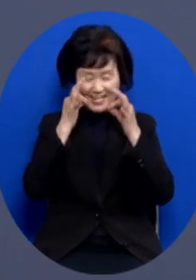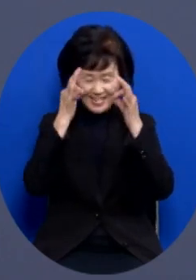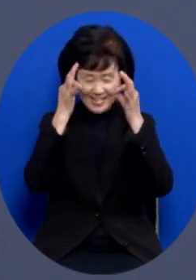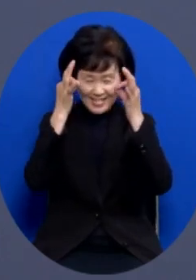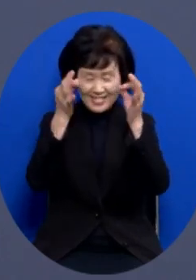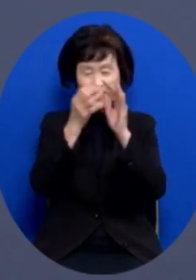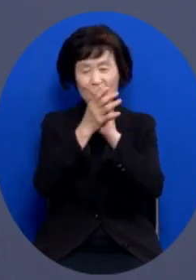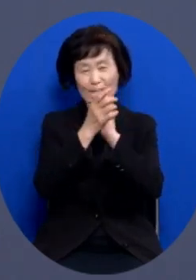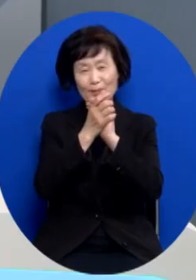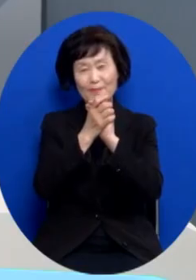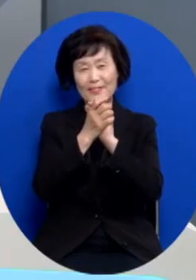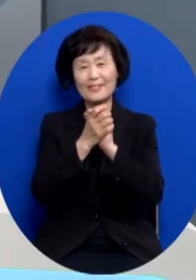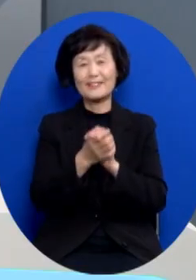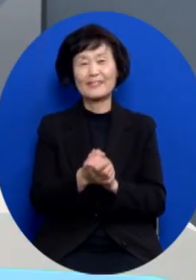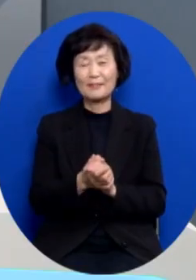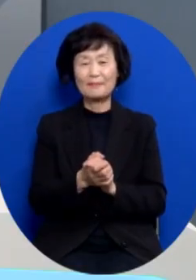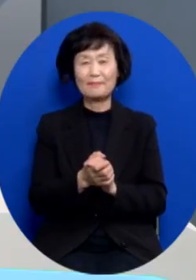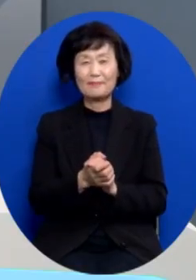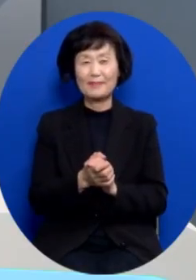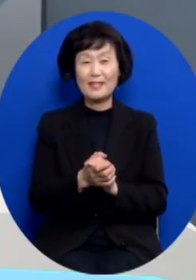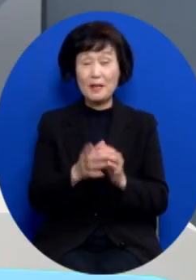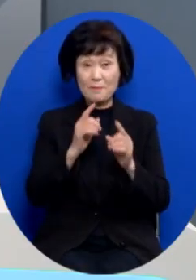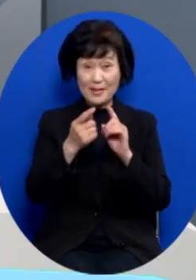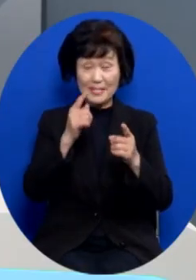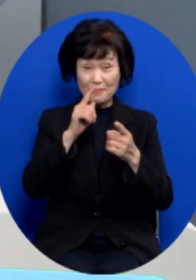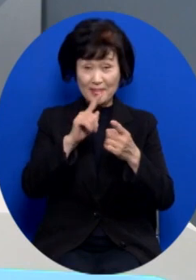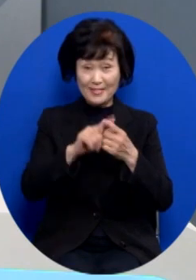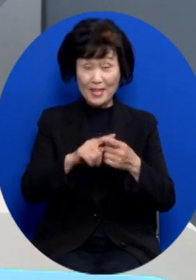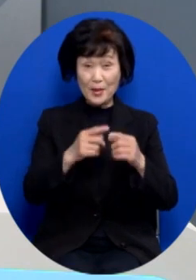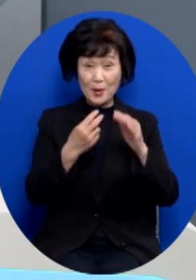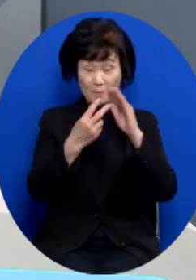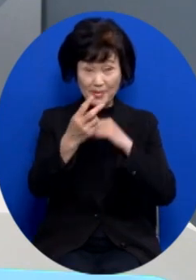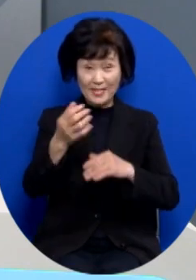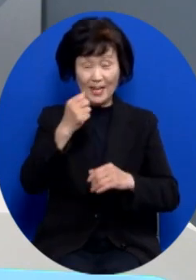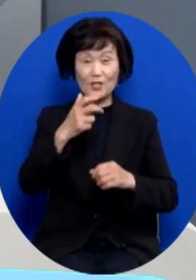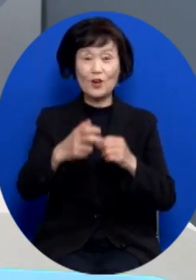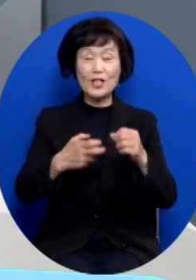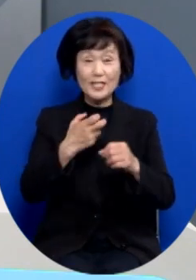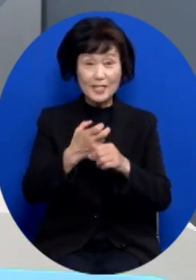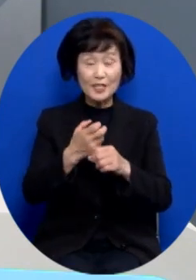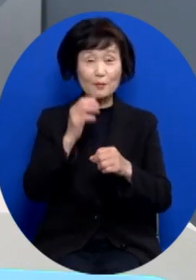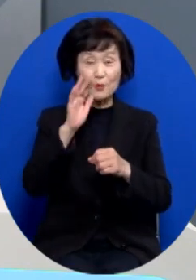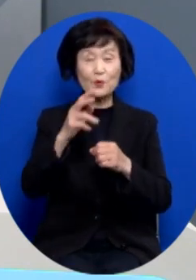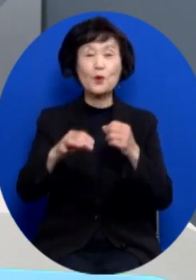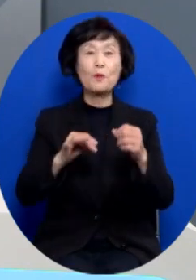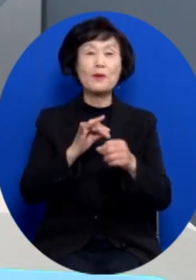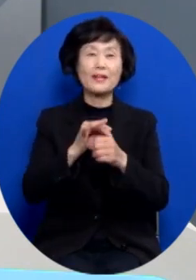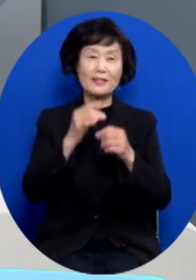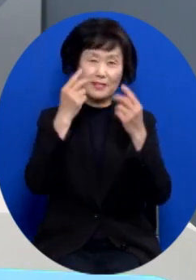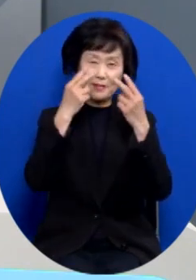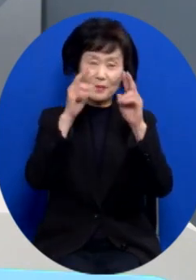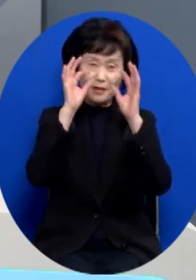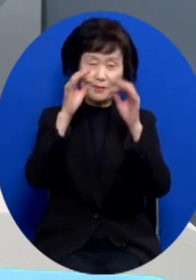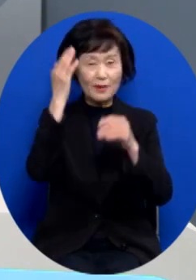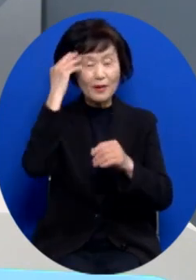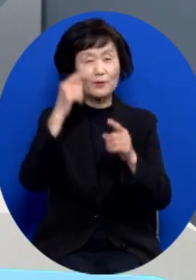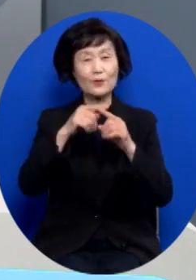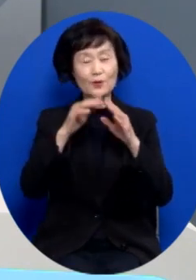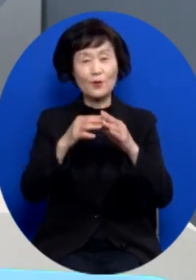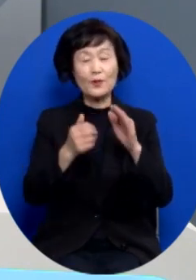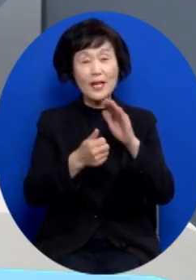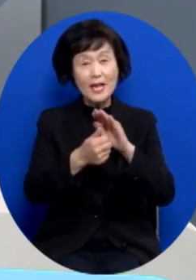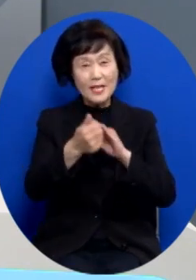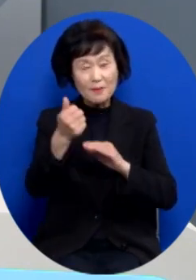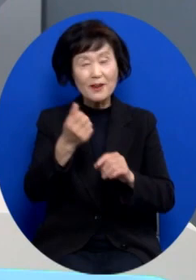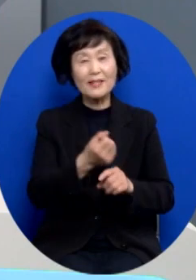간절히 기도합니다 말씀하신 비전을 가지고 70년을 넘어 100 년을 바라보며 한국교회 꿈과 희망을 전하는